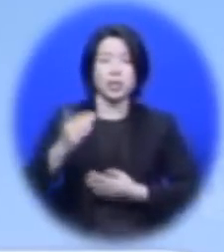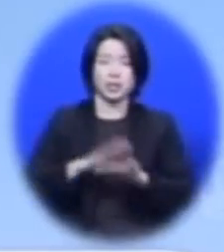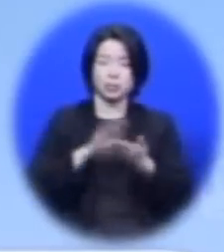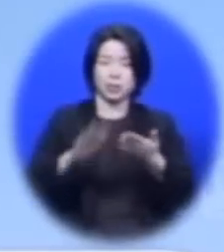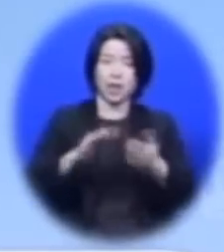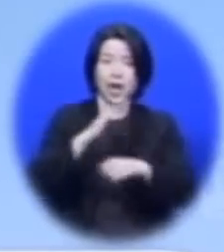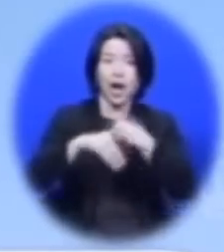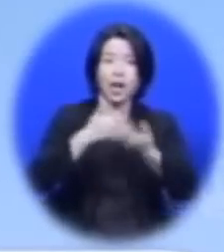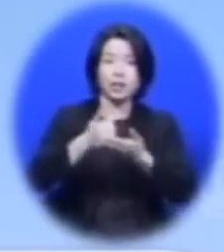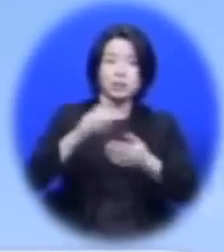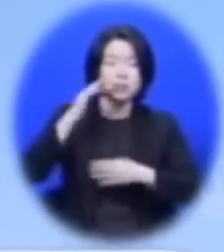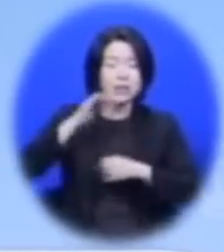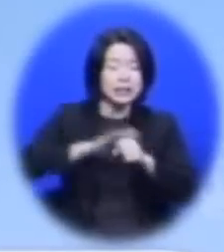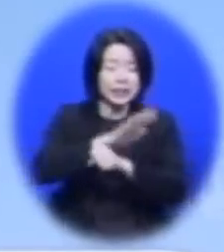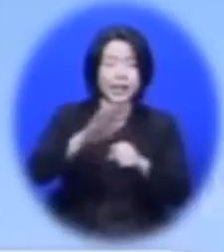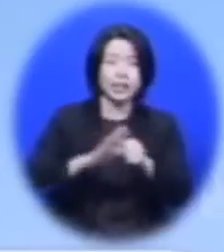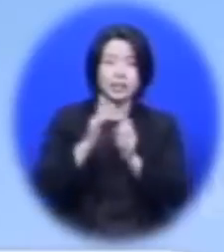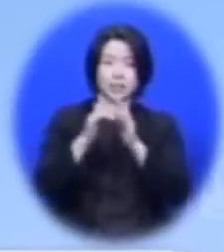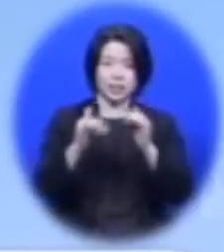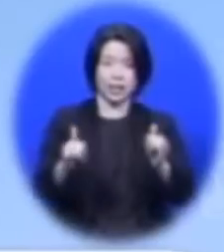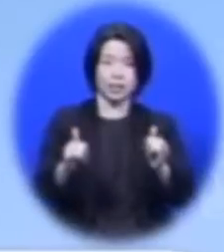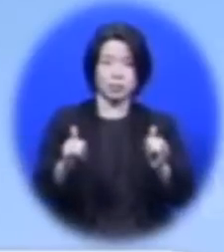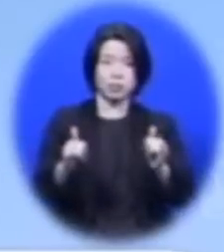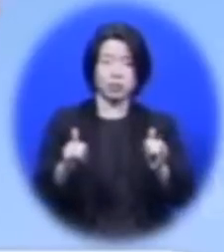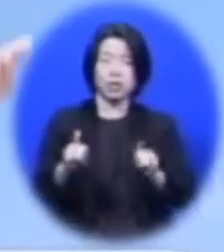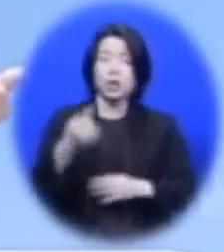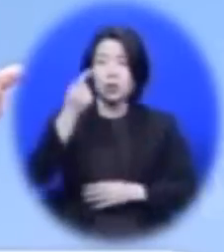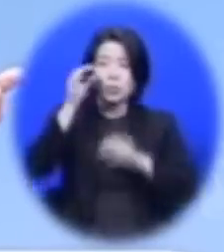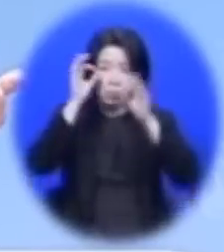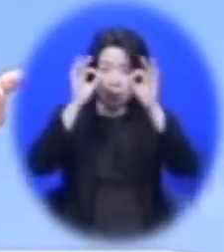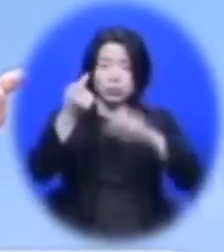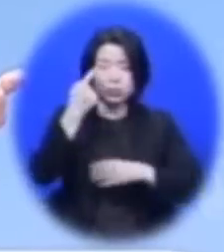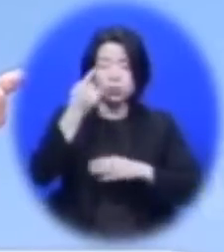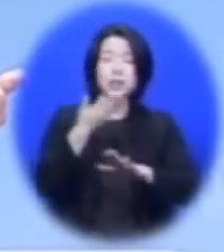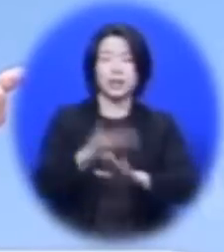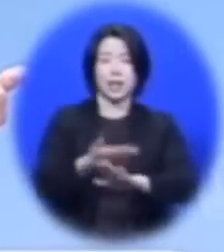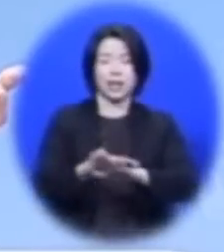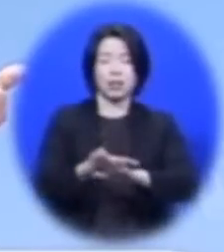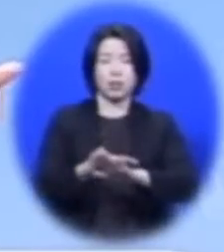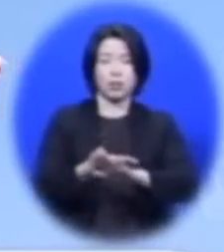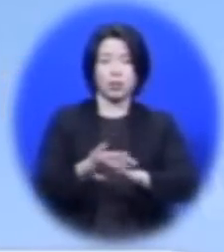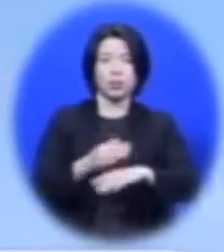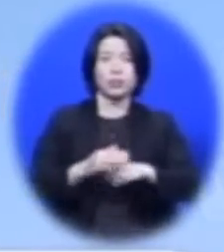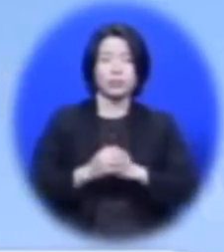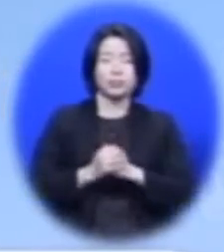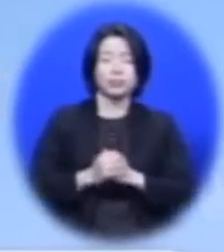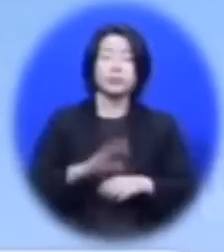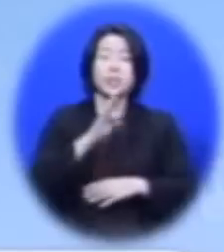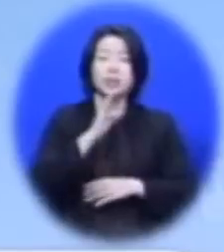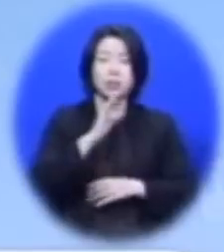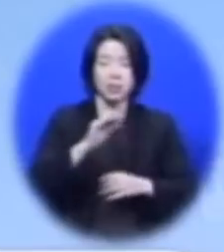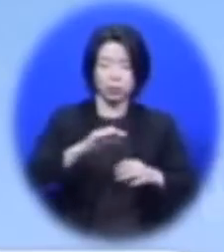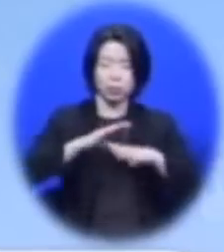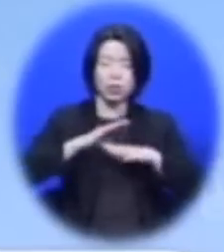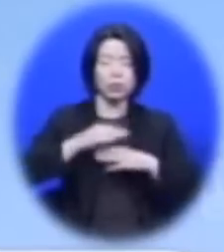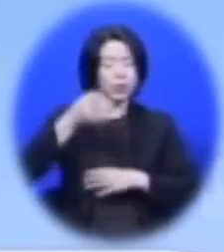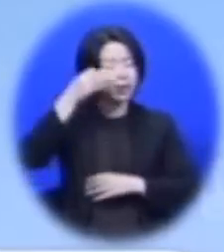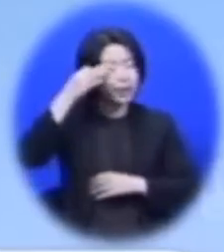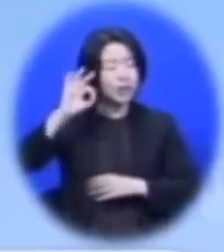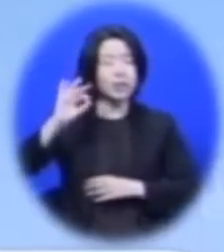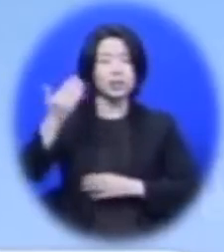사랑하는 사람은 보는 눈이 달라집니다. 정말 놀랍게